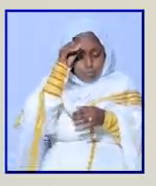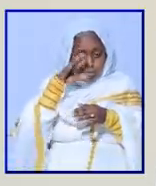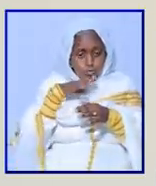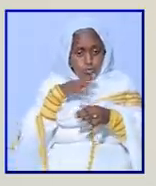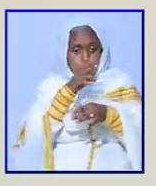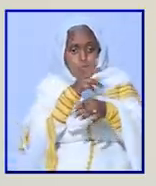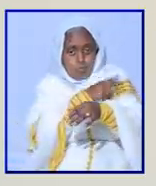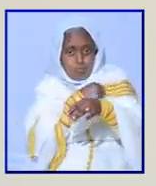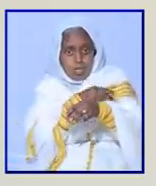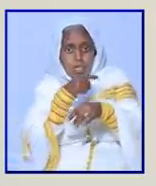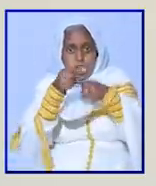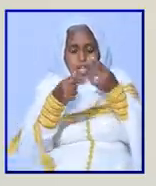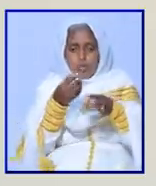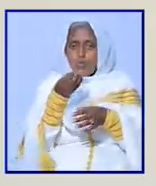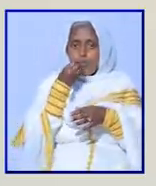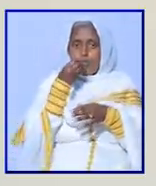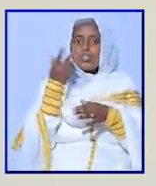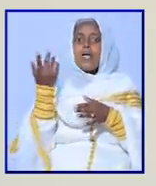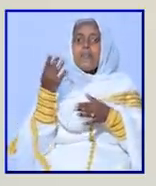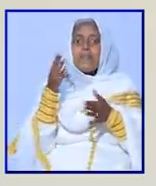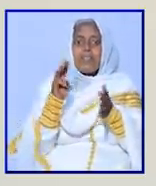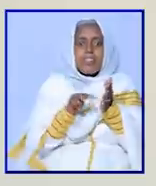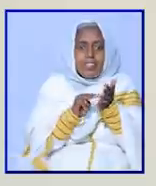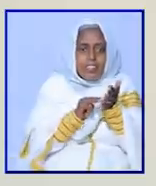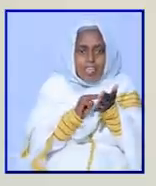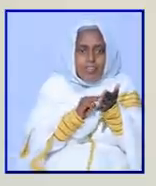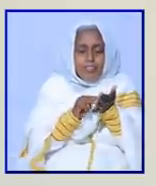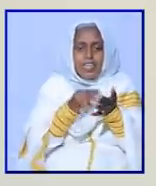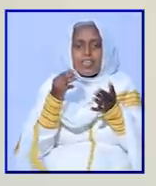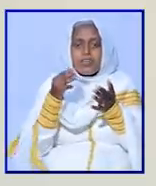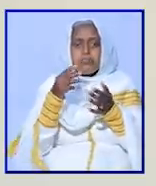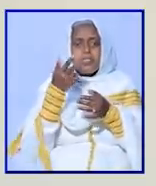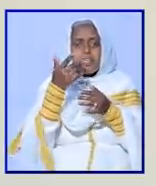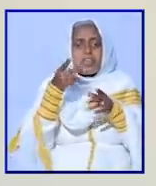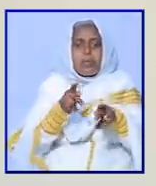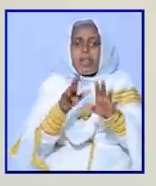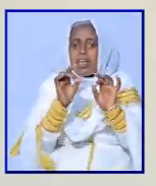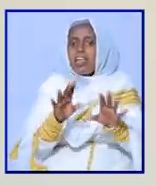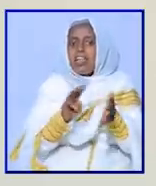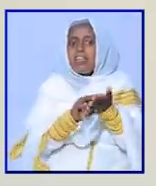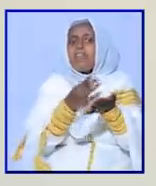እርሱ ሰው ሲያክሙሎ ሂዶ የሚጎርሰው ጤፍ ገበሬው ከሌለ